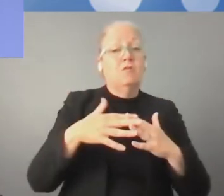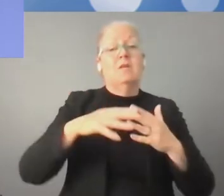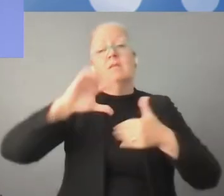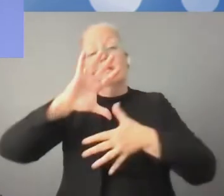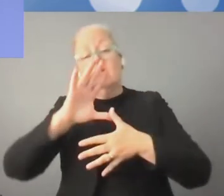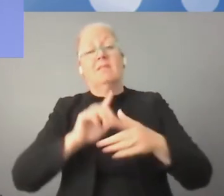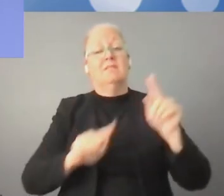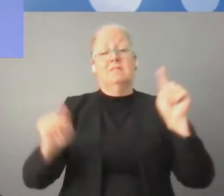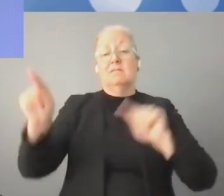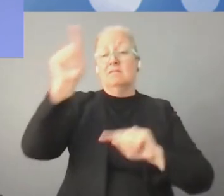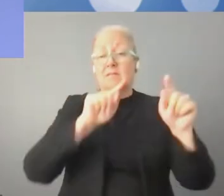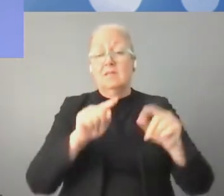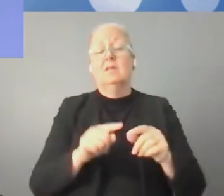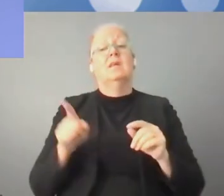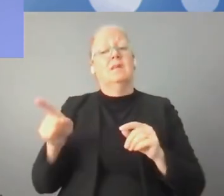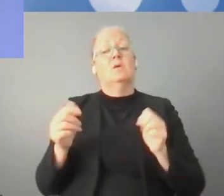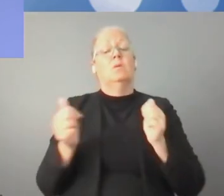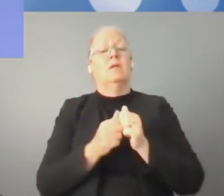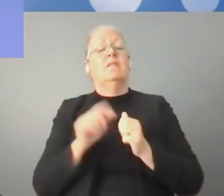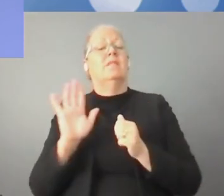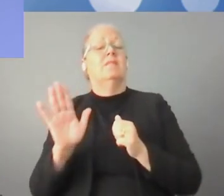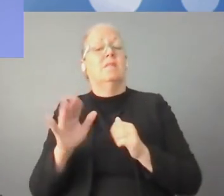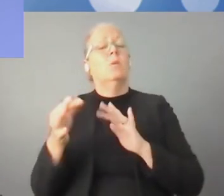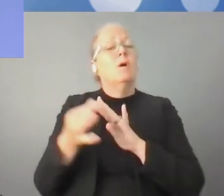Il a participé au concours Chopin,